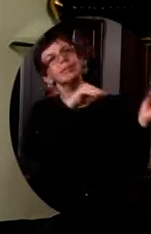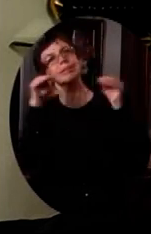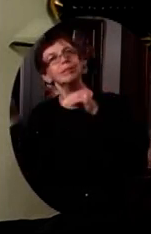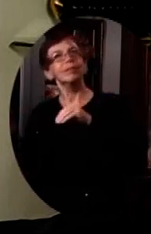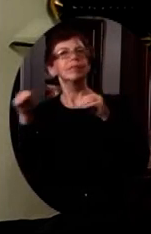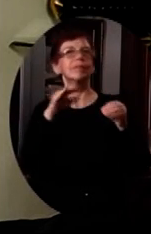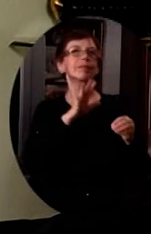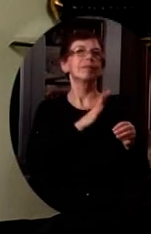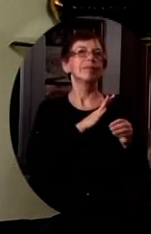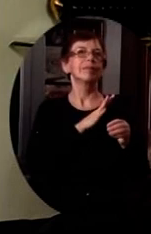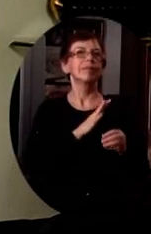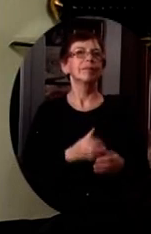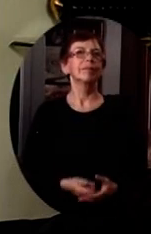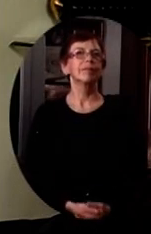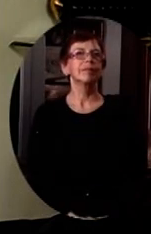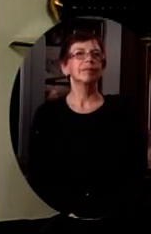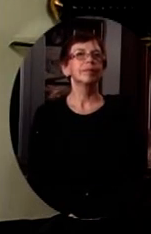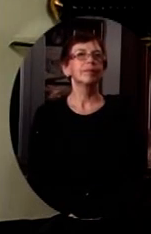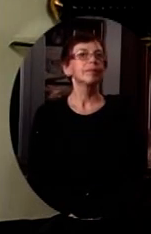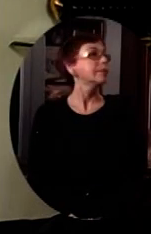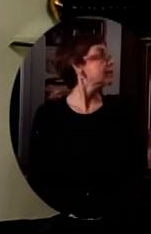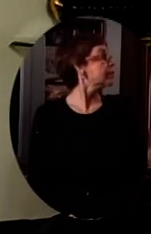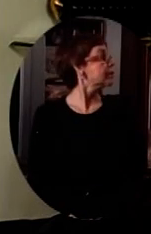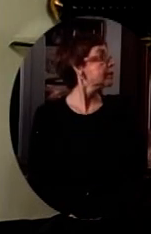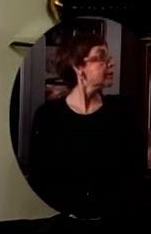או שכל יום היית בבית?